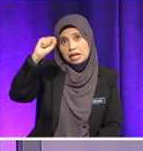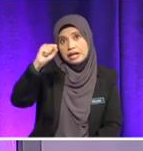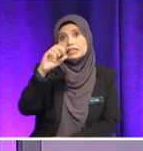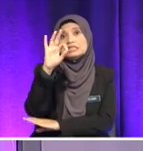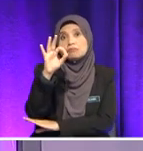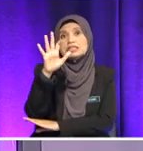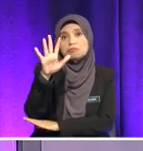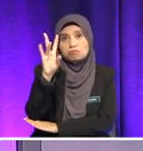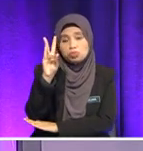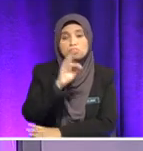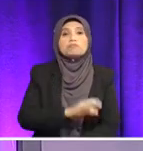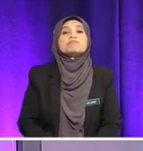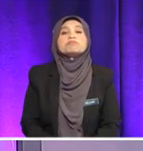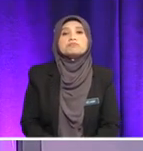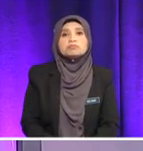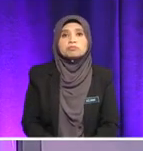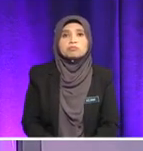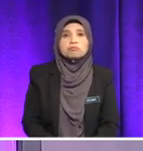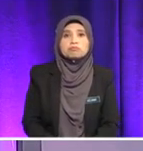1957 baik